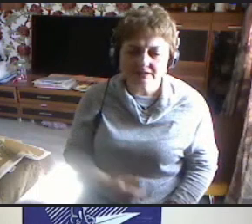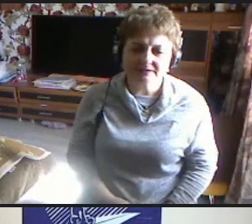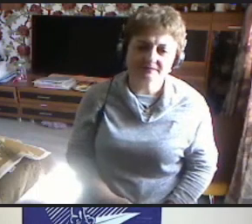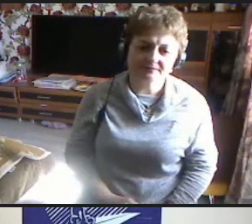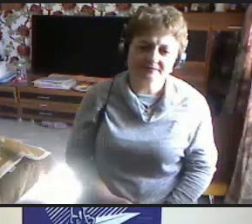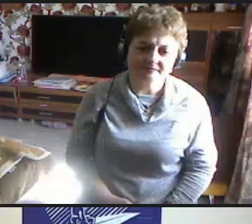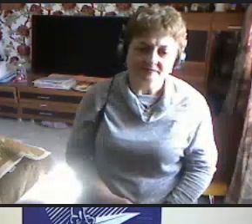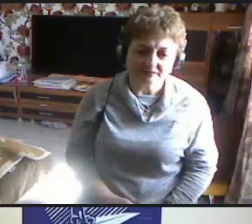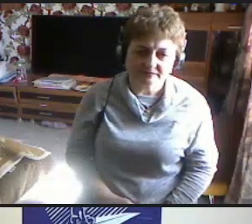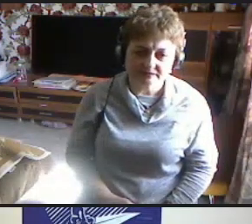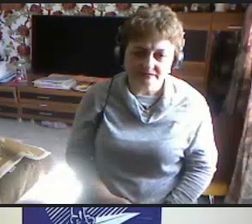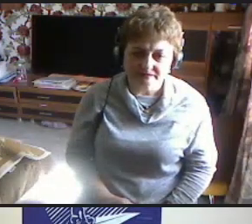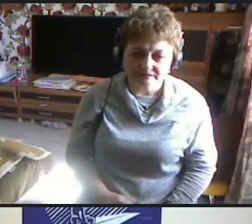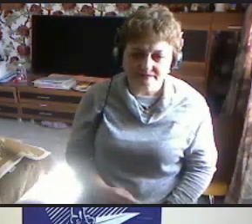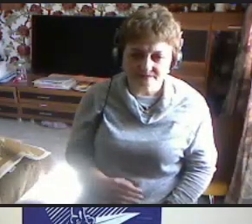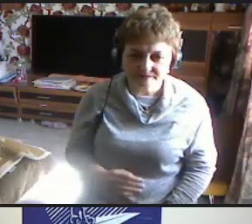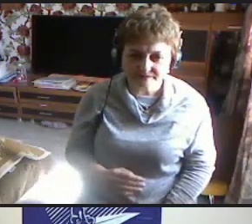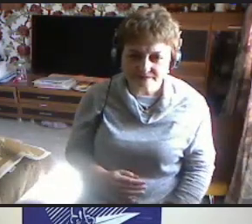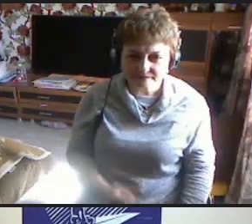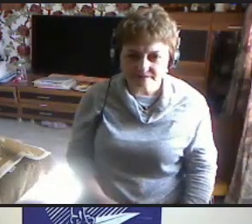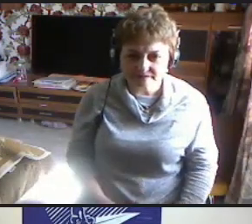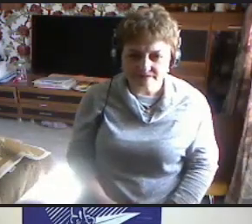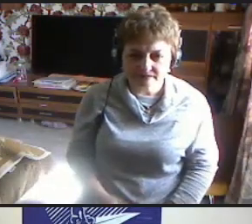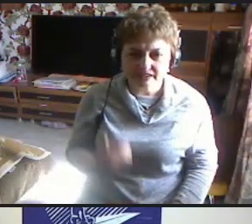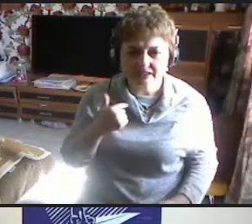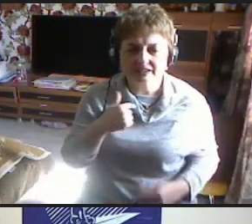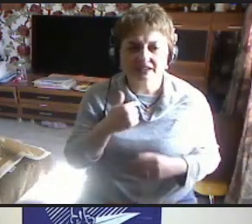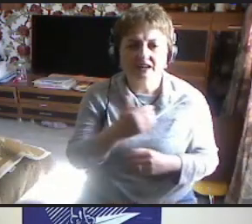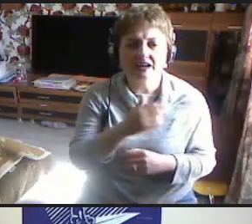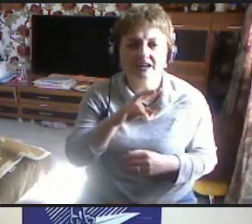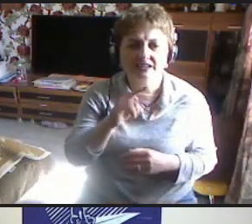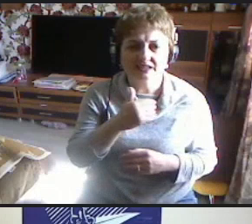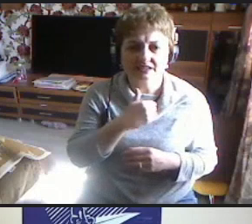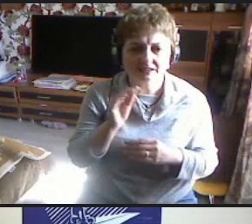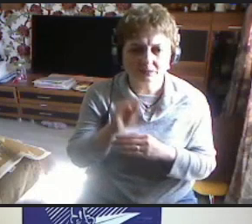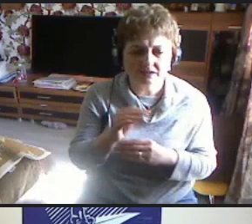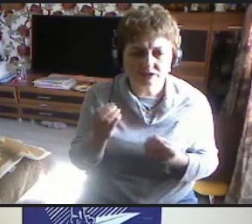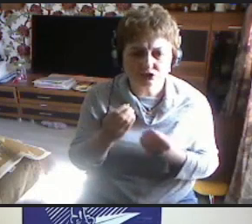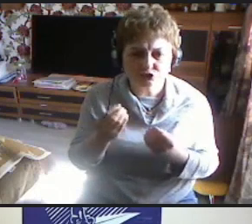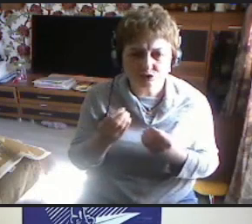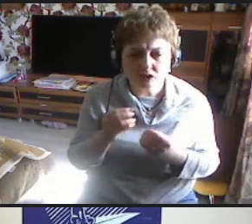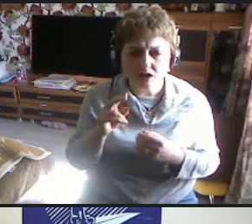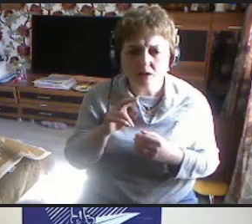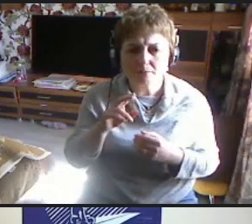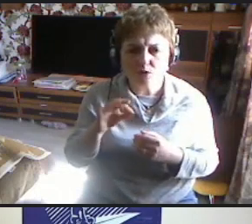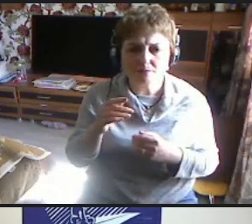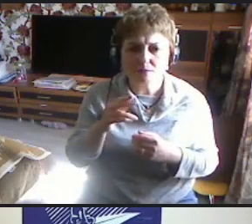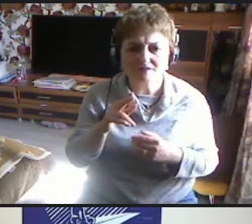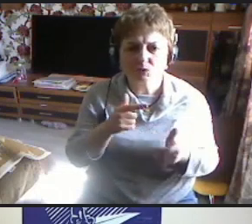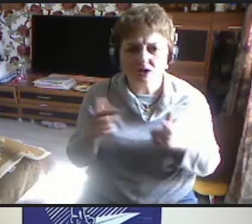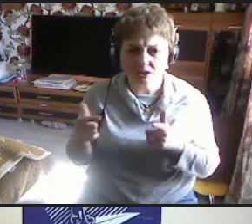Выше? Да, я хотел бы еще добавить по поводу готовности школы, что она должна быть готова.